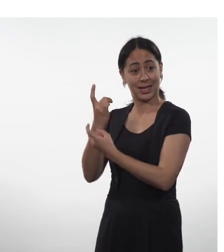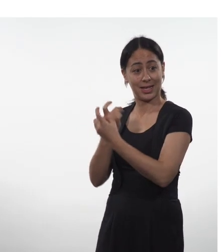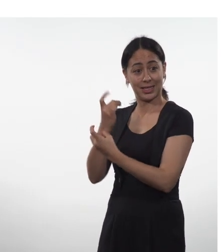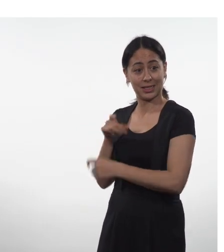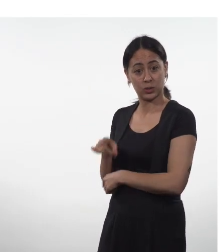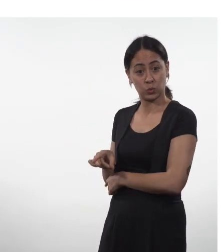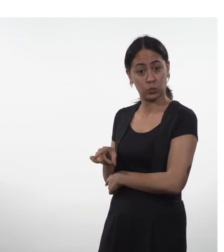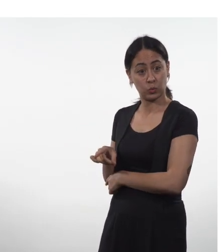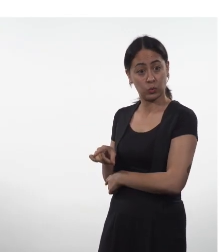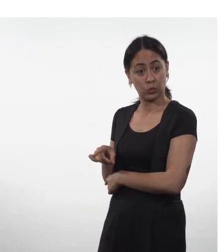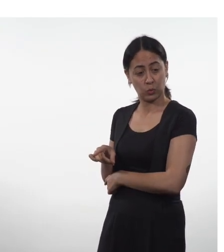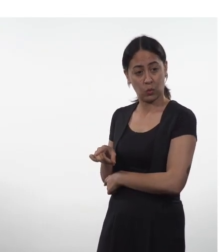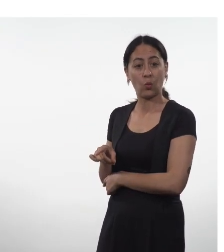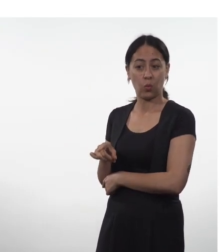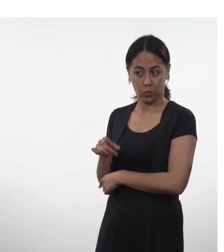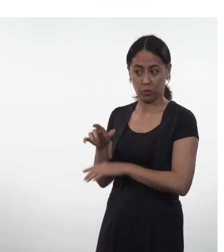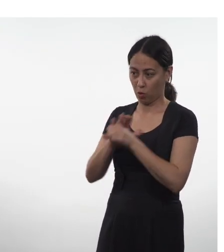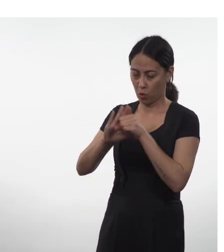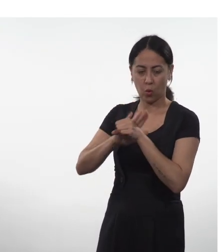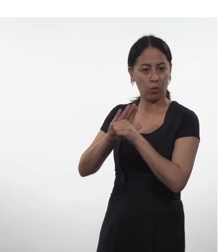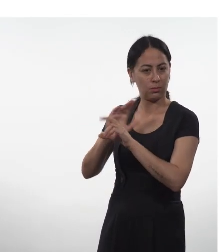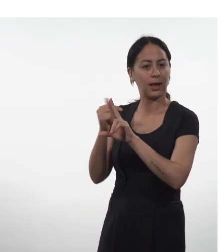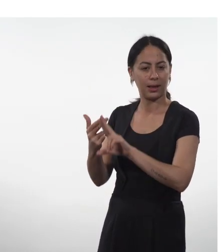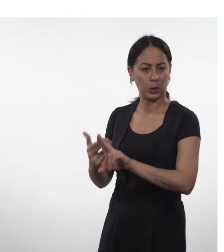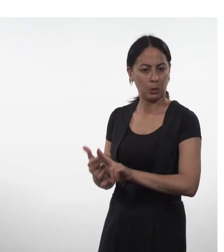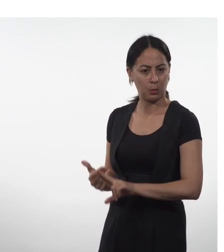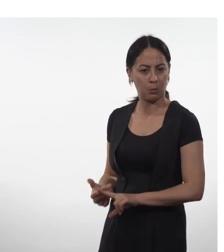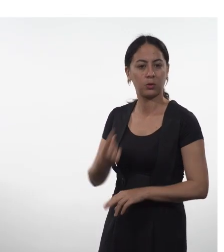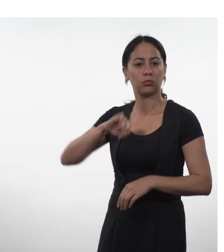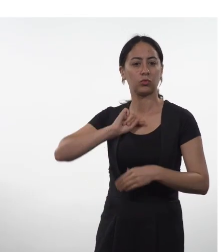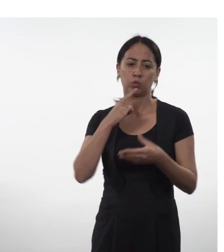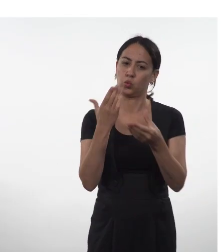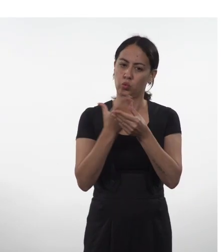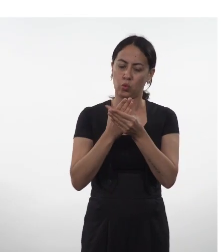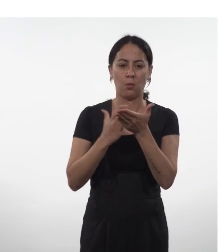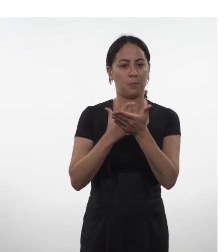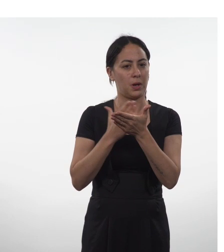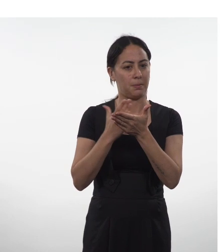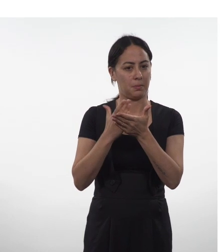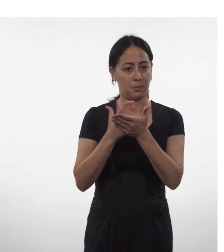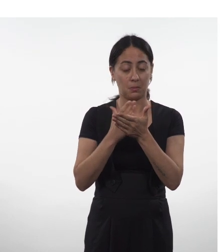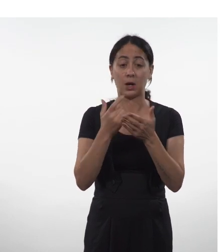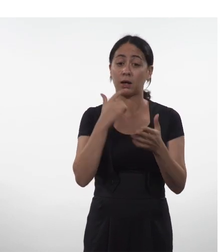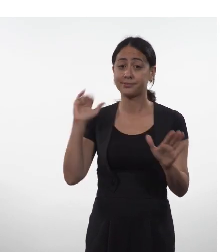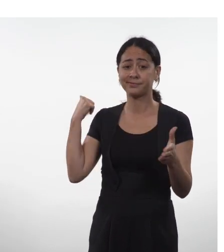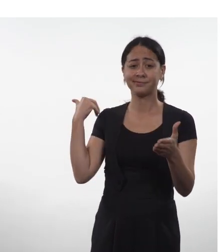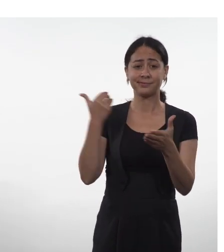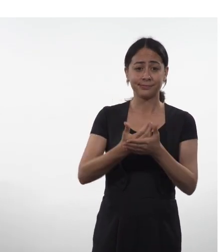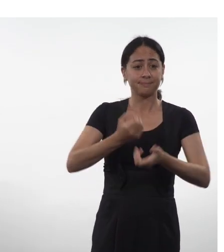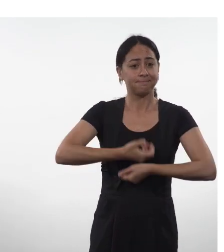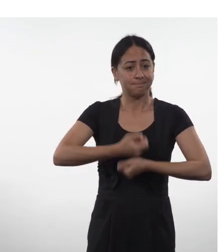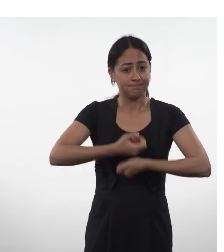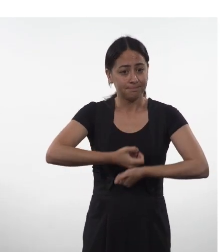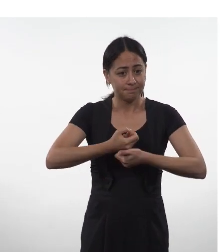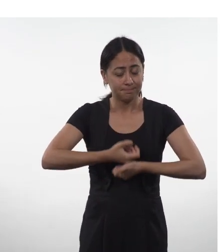réponses. Nous préparons un document avec ces réponses, avec aussi toutes les ressources qui ont été citées pendant le webinaire, que